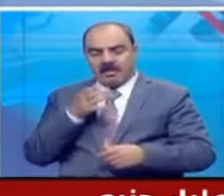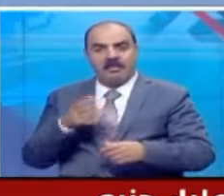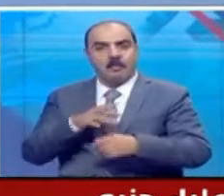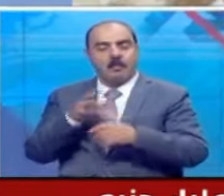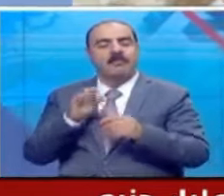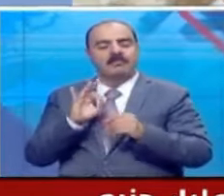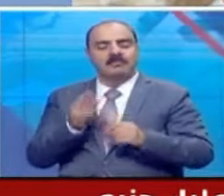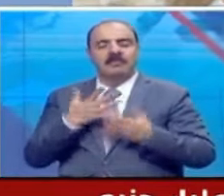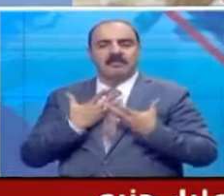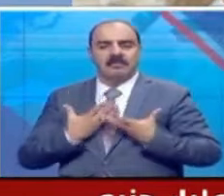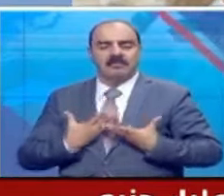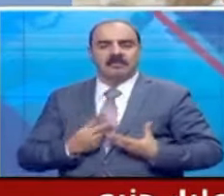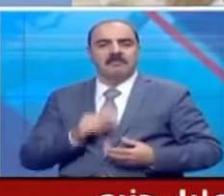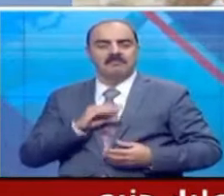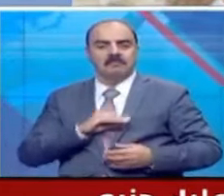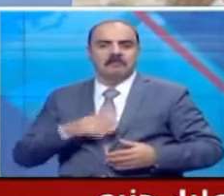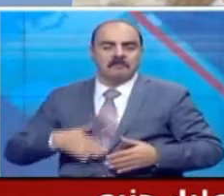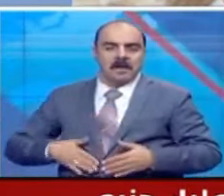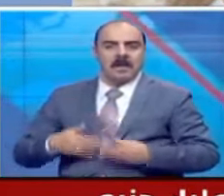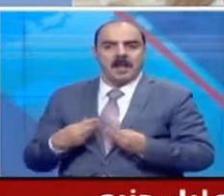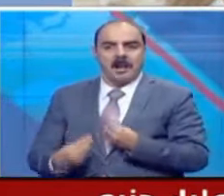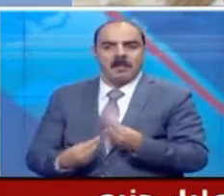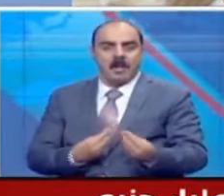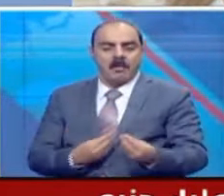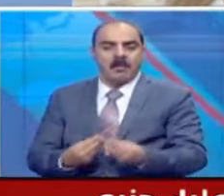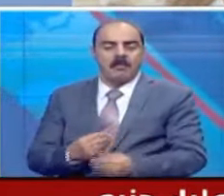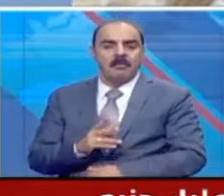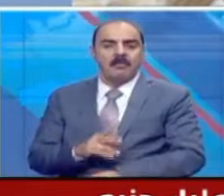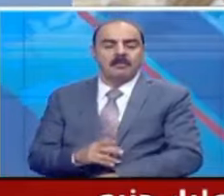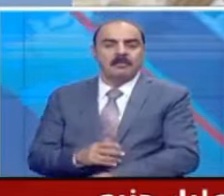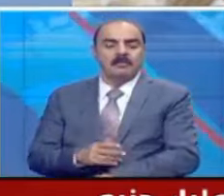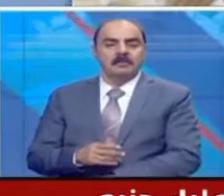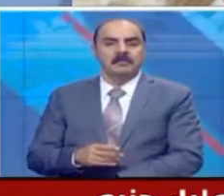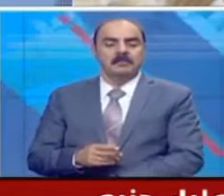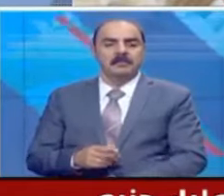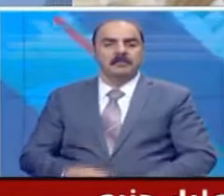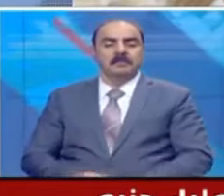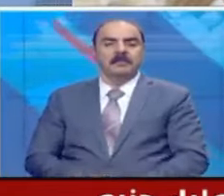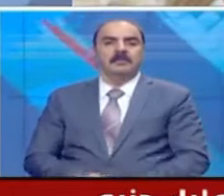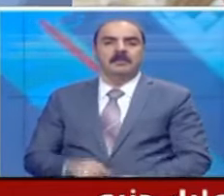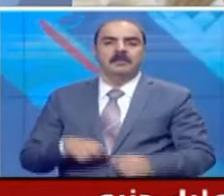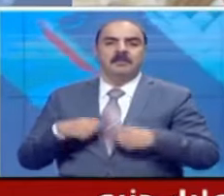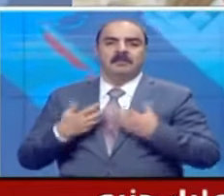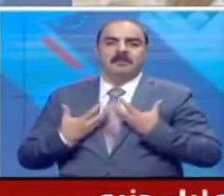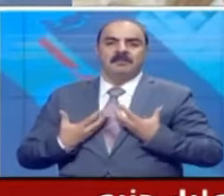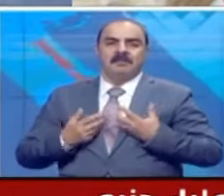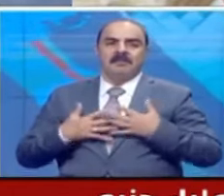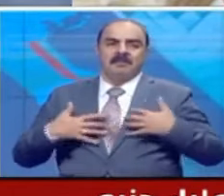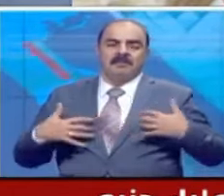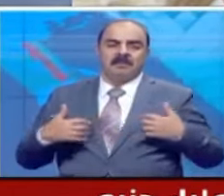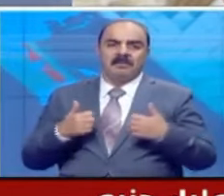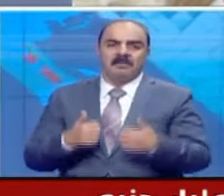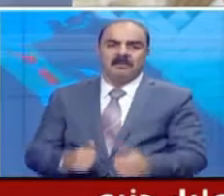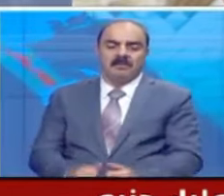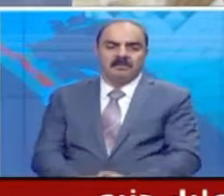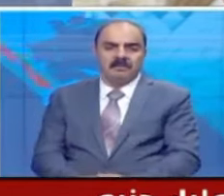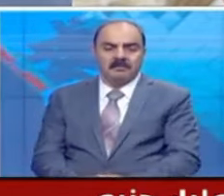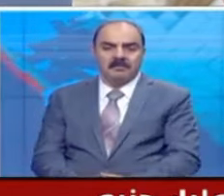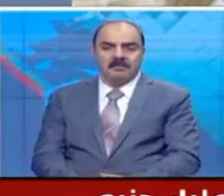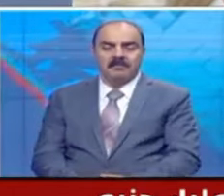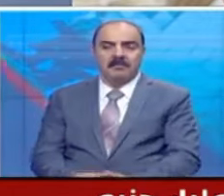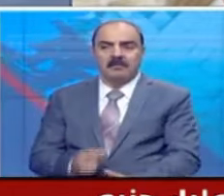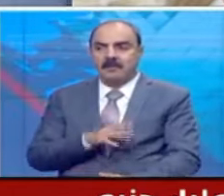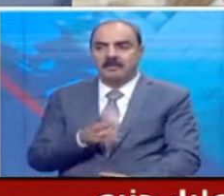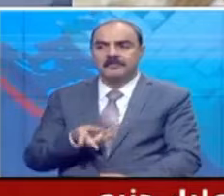رمضان يعني هذه الحزمه قد اسعدته وفرجت عنه ويعني جعلت الامور